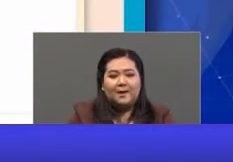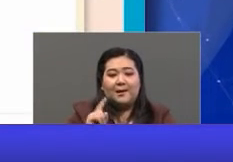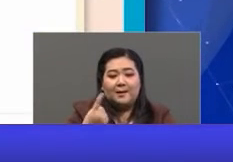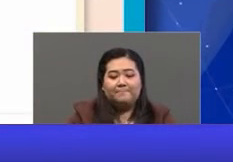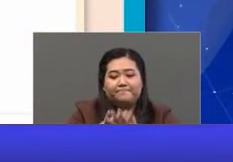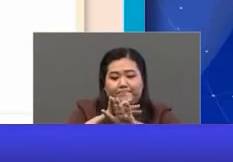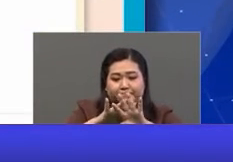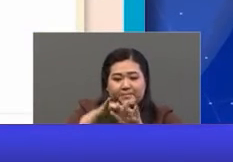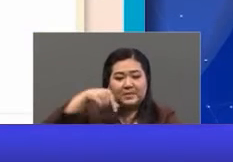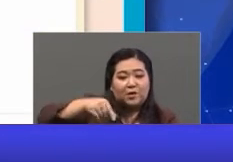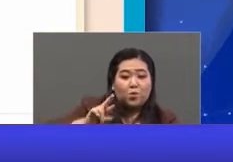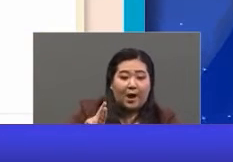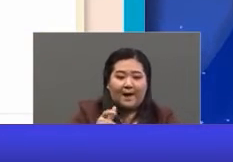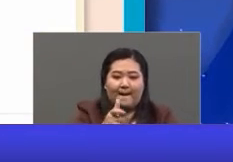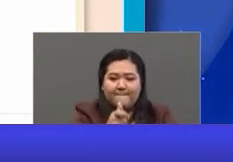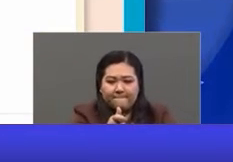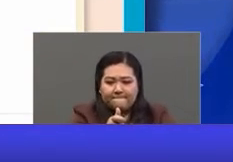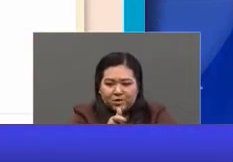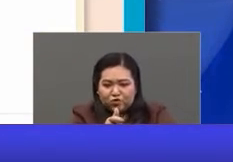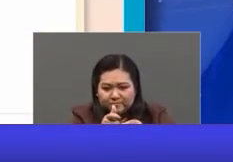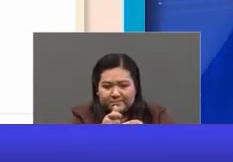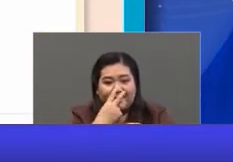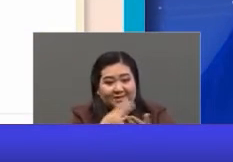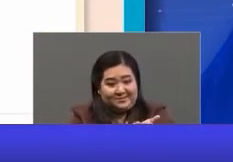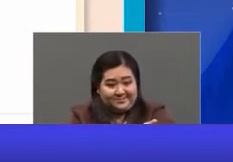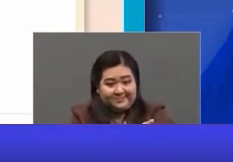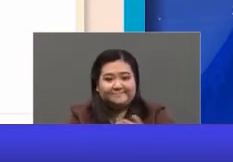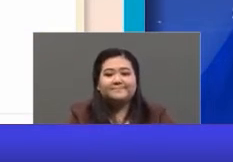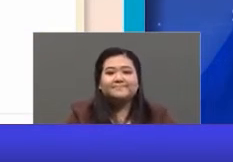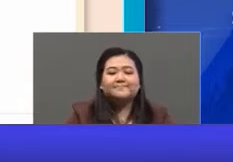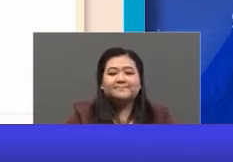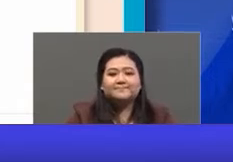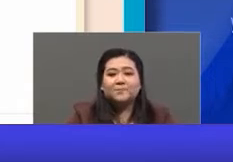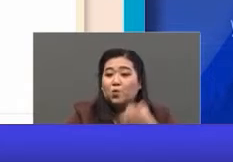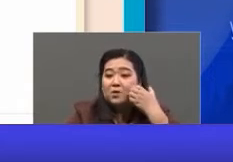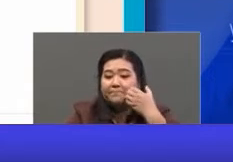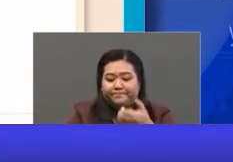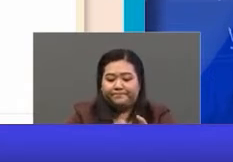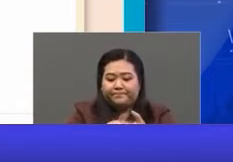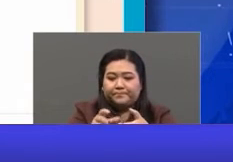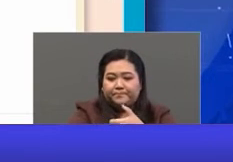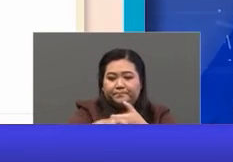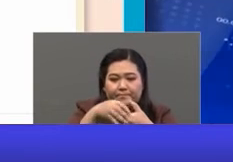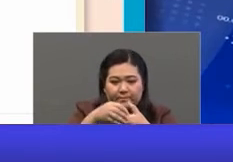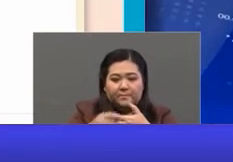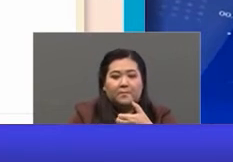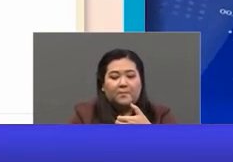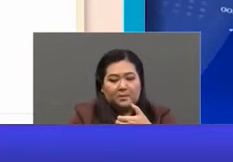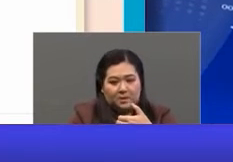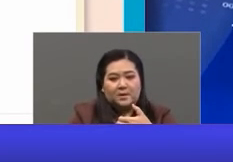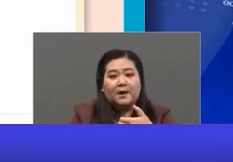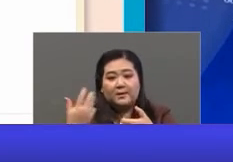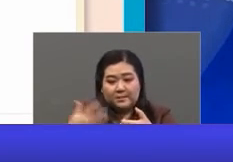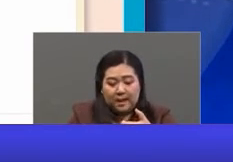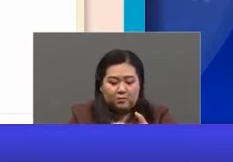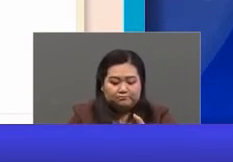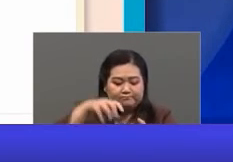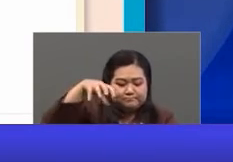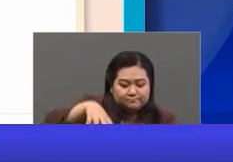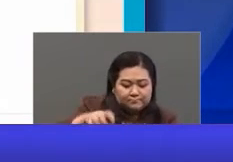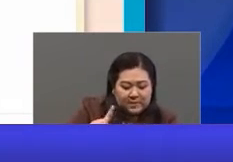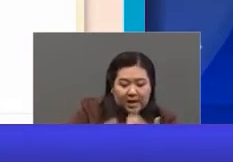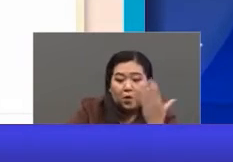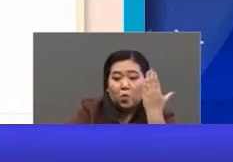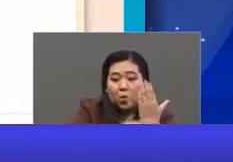ทะเบียนอะไรก็กรอกให้หมดรุ่นเลยนะคะแล้วก็ต้องแนบไฟล์สำเนาบัตรประจำตัวประชาชนด้วยค่ะแล้วก็ส่ง